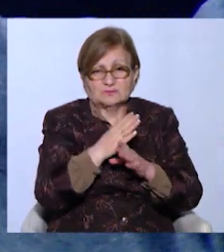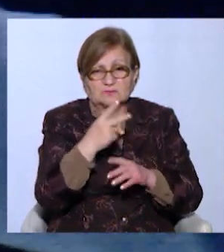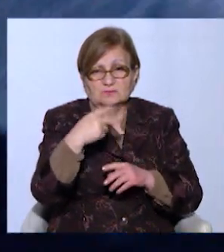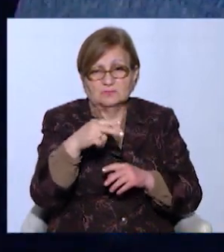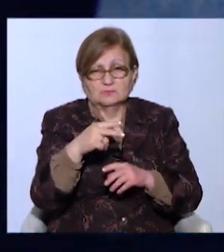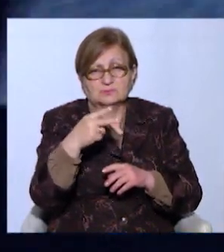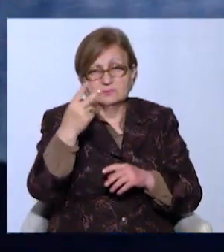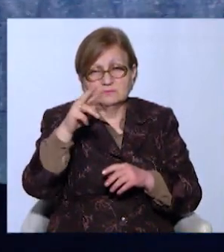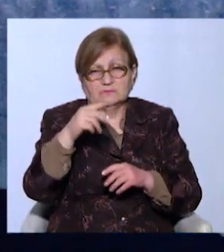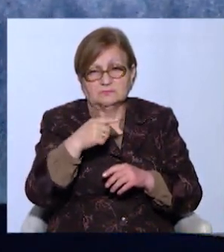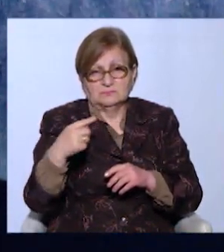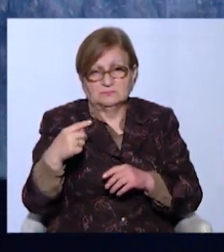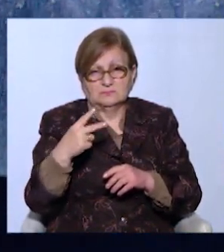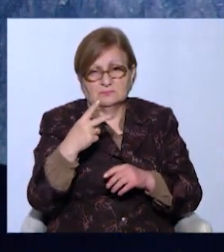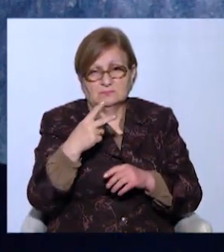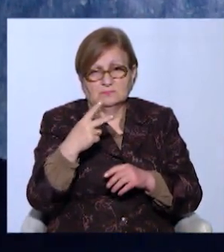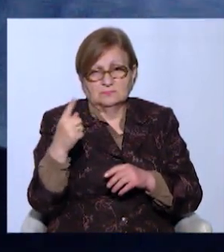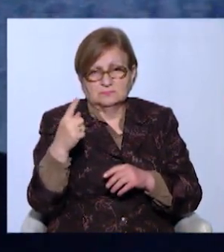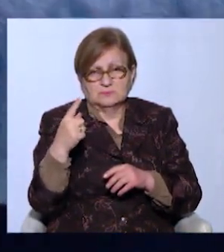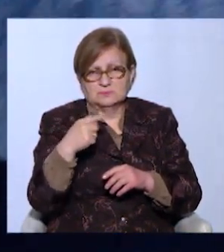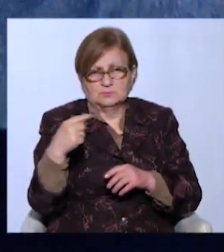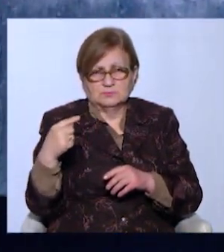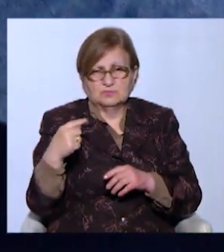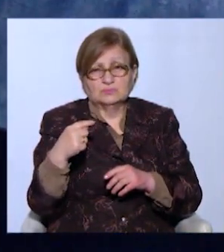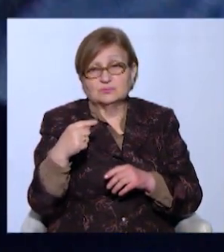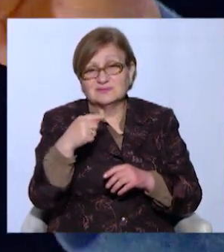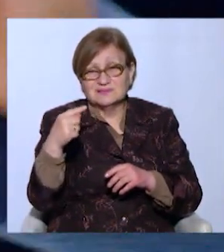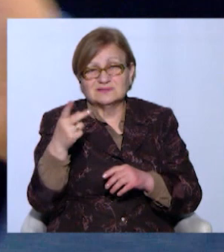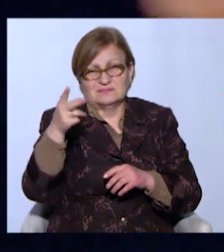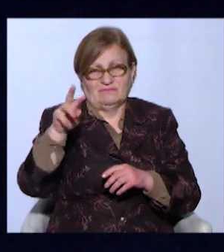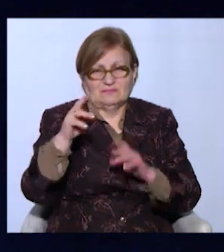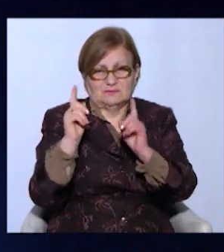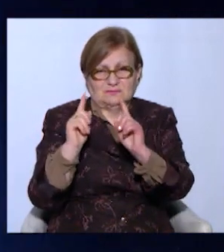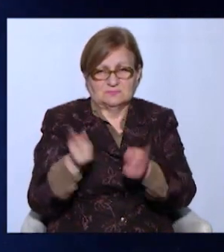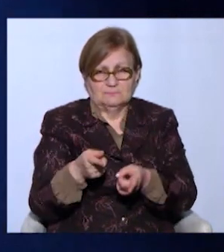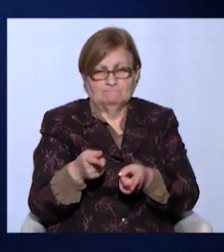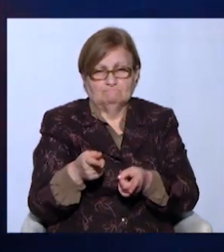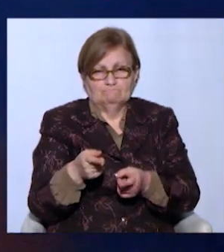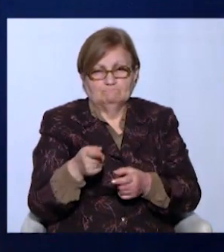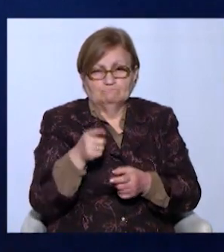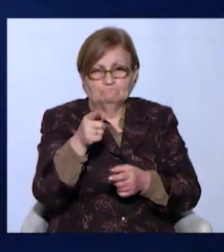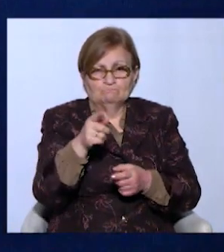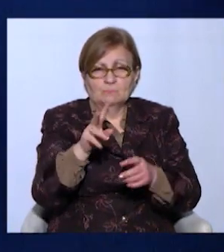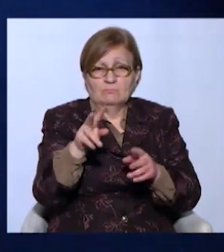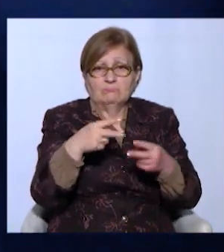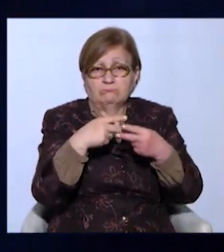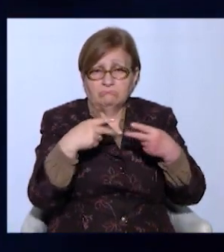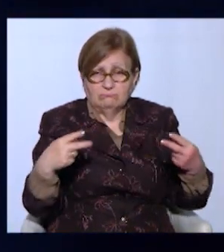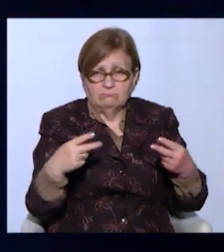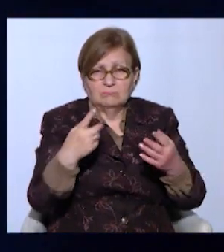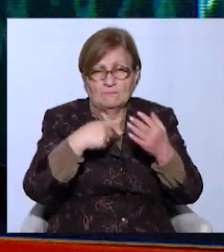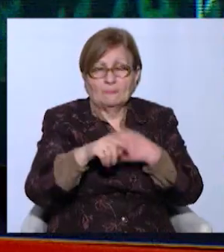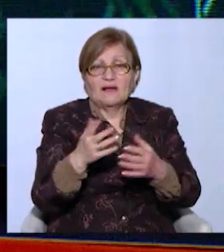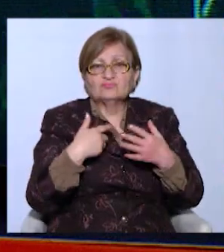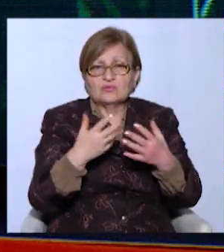20-ის კვადრატს მინუს 21 მინუს X-ის კვადრატი. ამ H კვადრატების გატოლებით მიიღება აი ესეთი